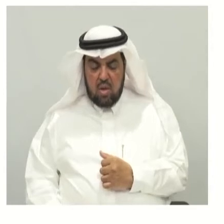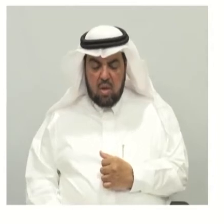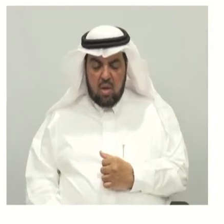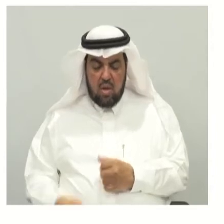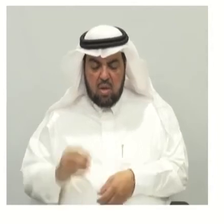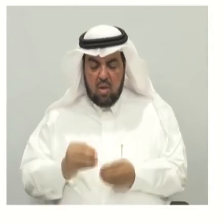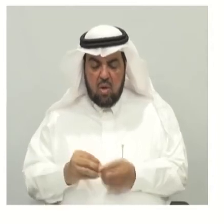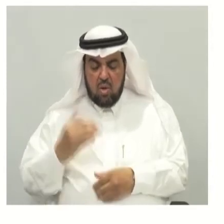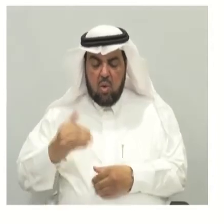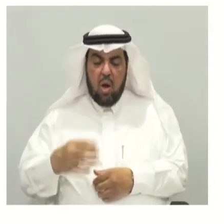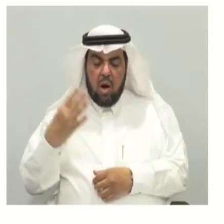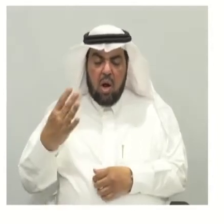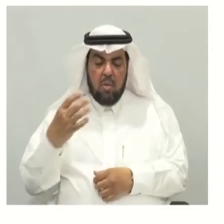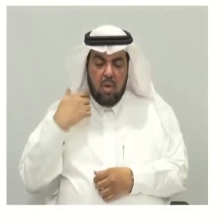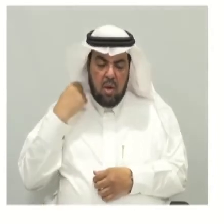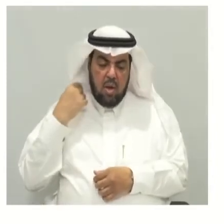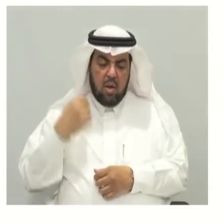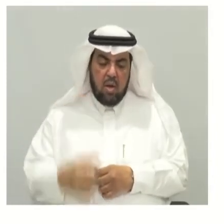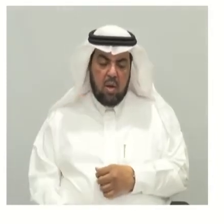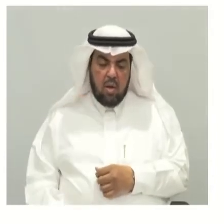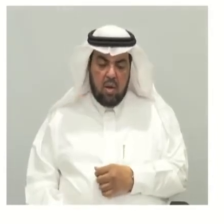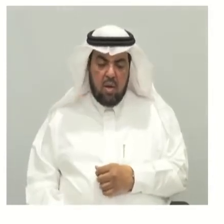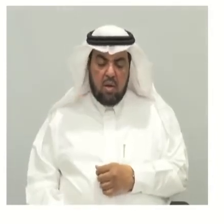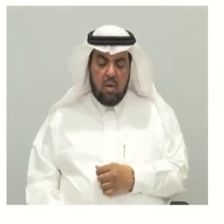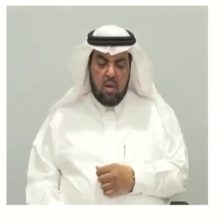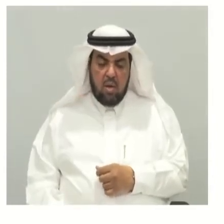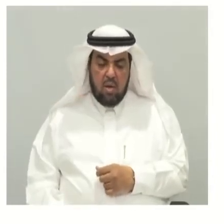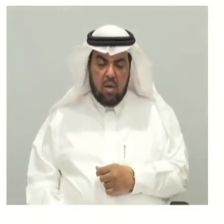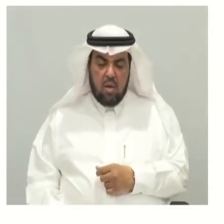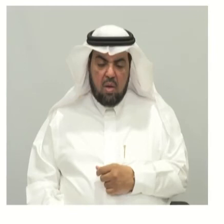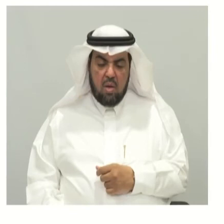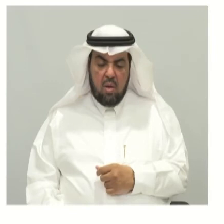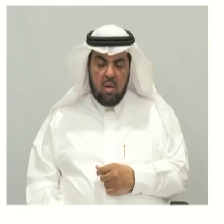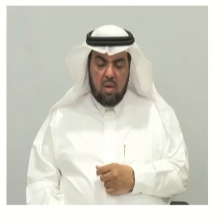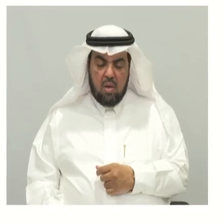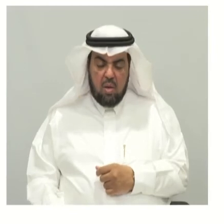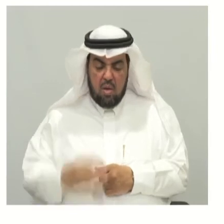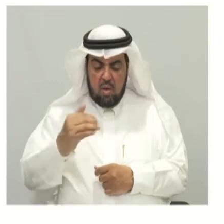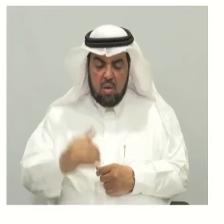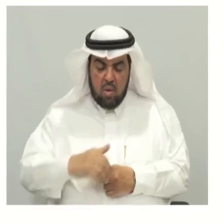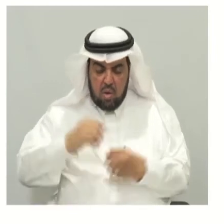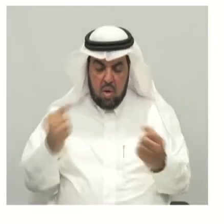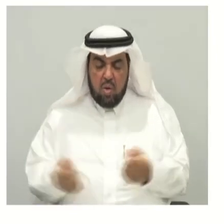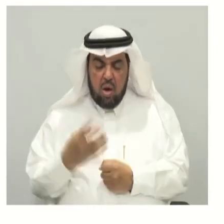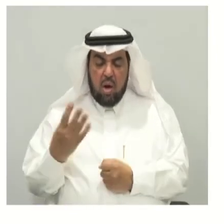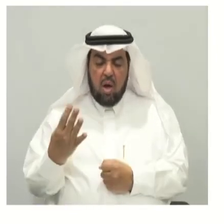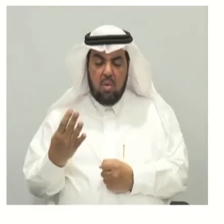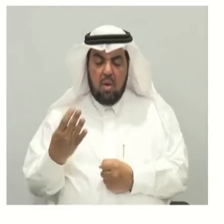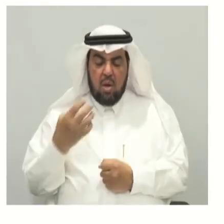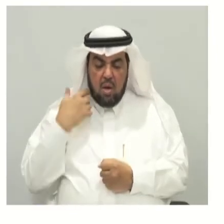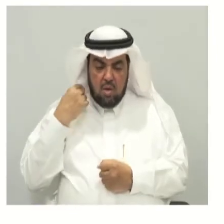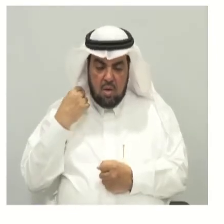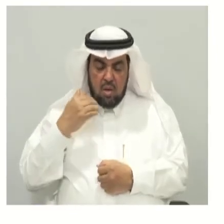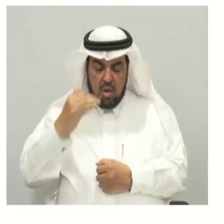في الدورة الرابعة. إذا الدورة الرابعة، إذا هو في الدورة ماذا؟ الرابعة.